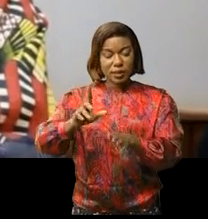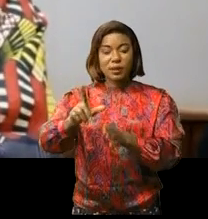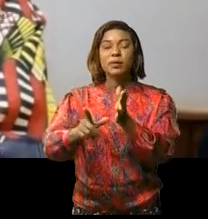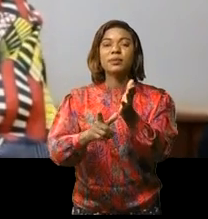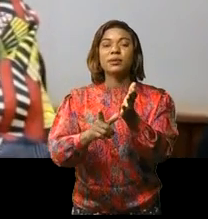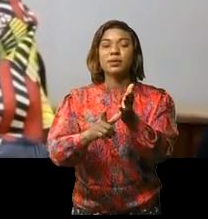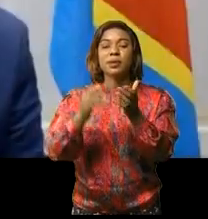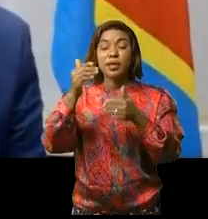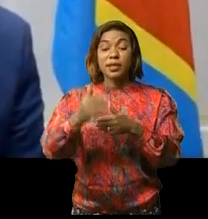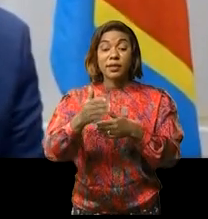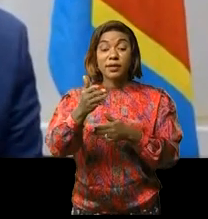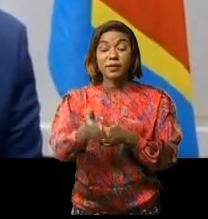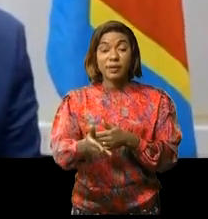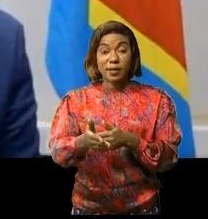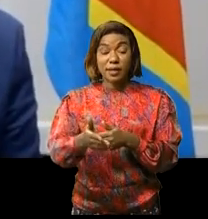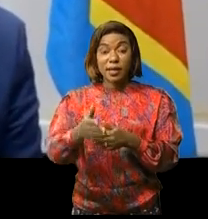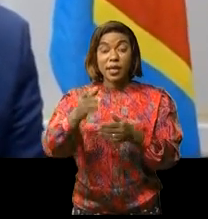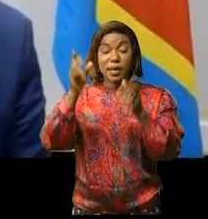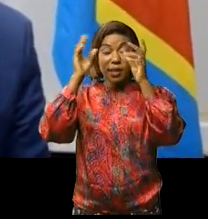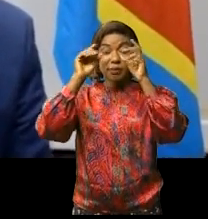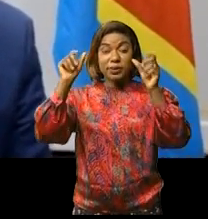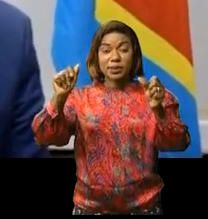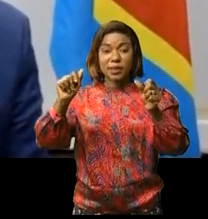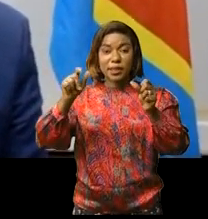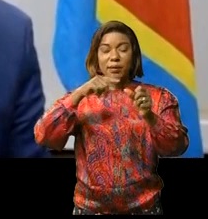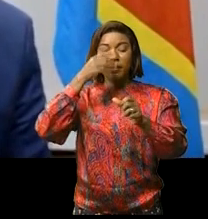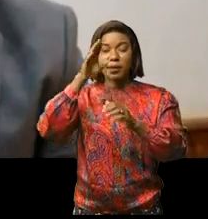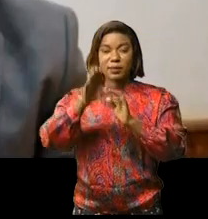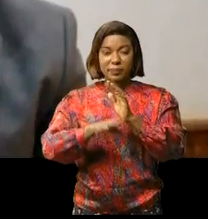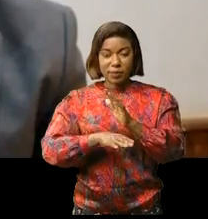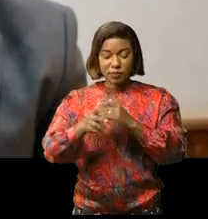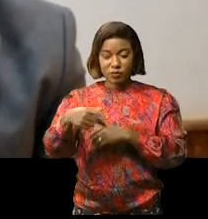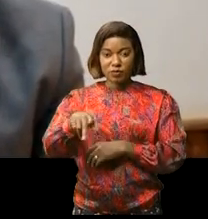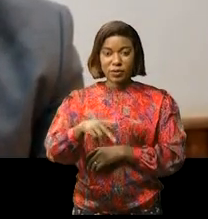en présence du président de l'Assemblée provinciale Athanase Kabongo Malebongo